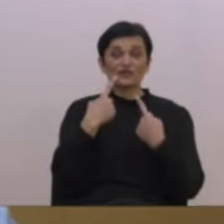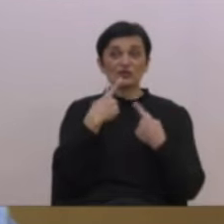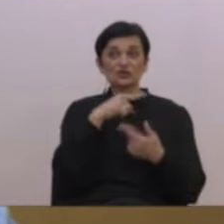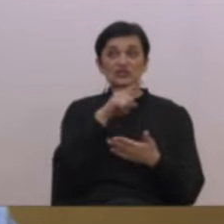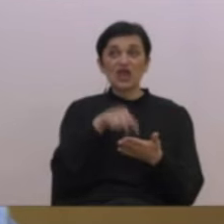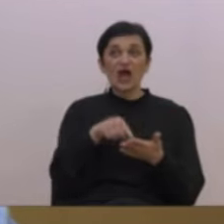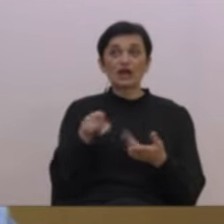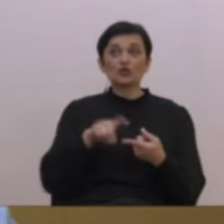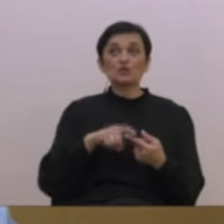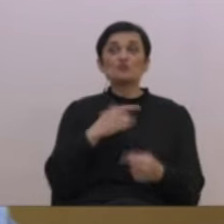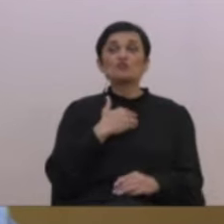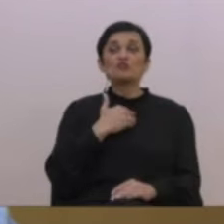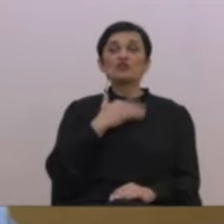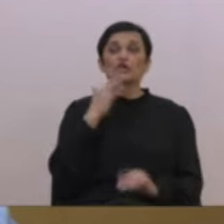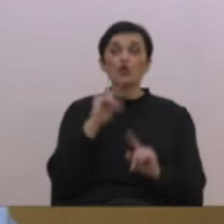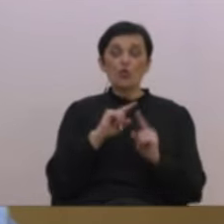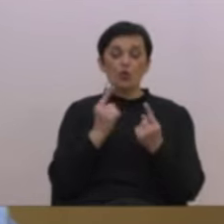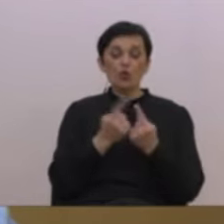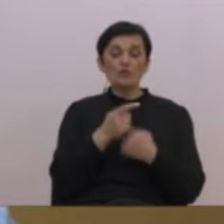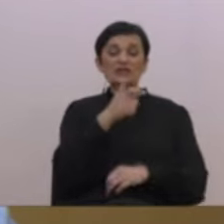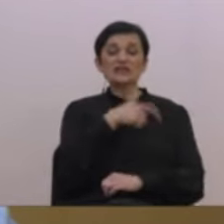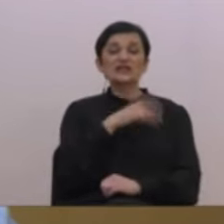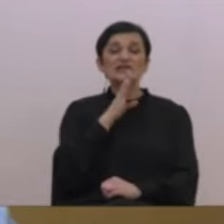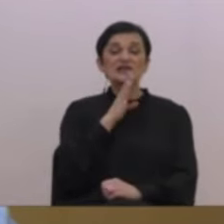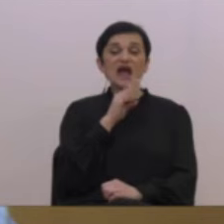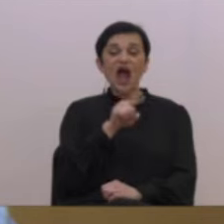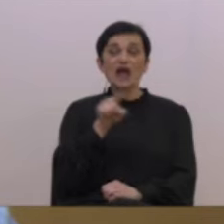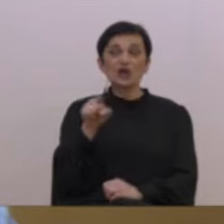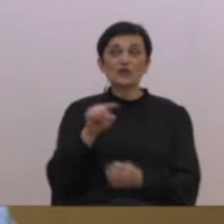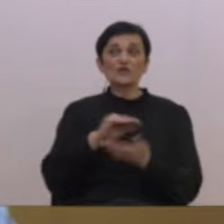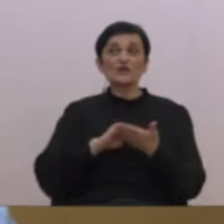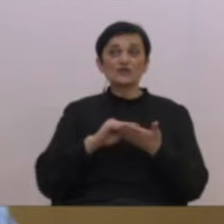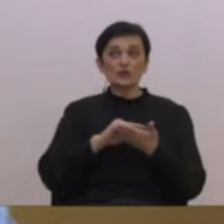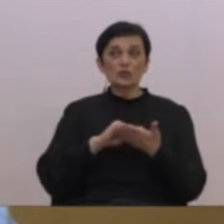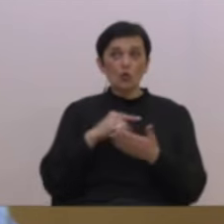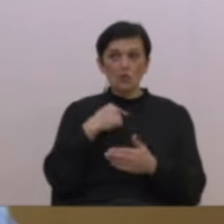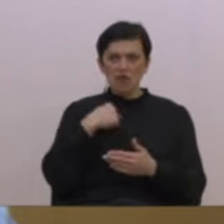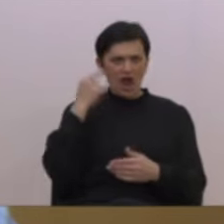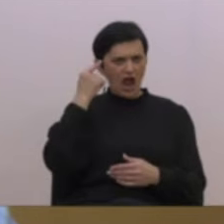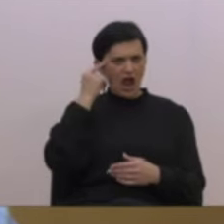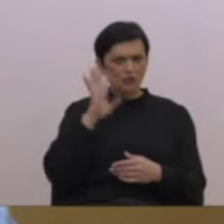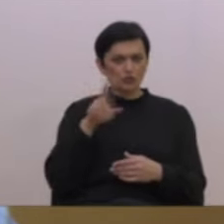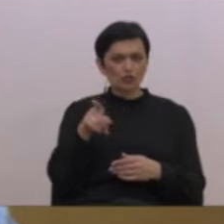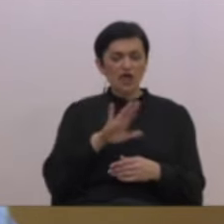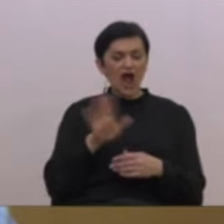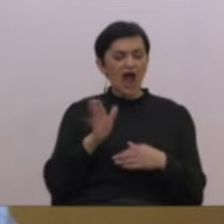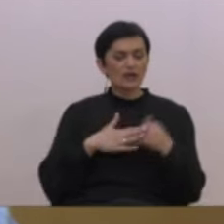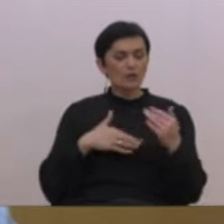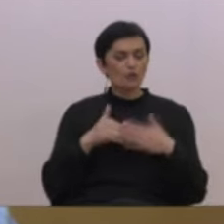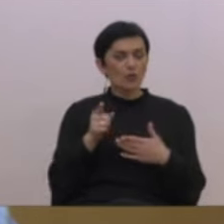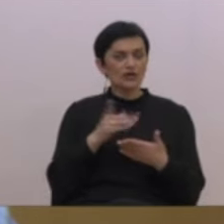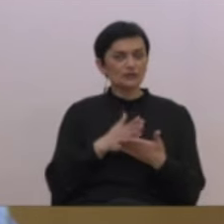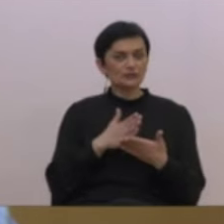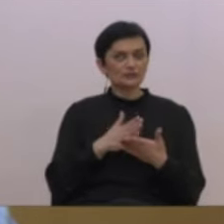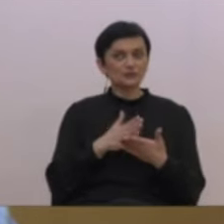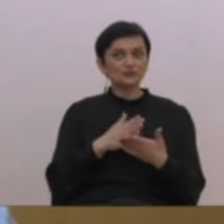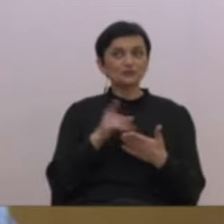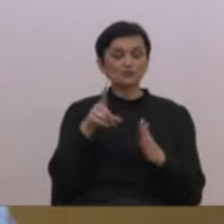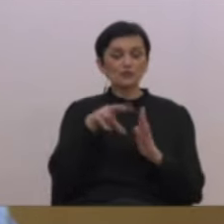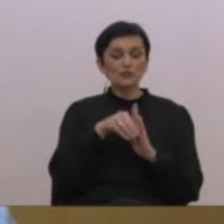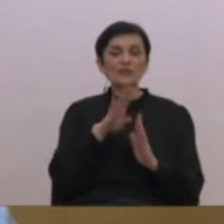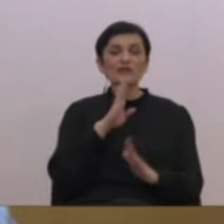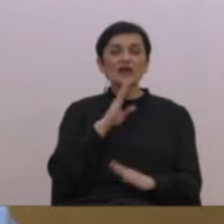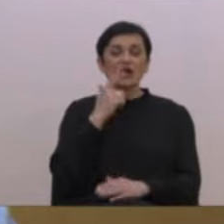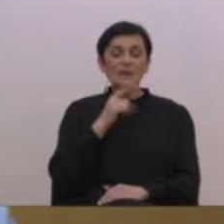asemenea tribunală, s-a întâmplat o asemenea tribunală, s-a întâmplat o